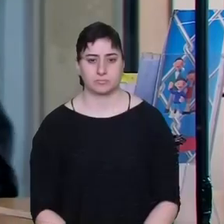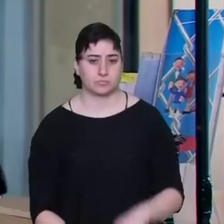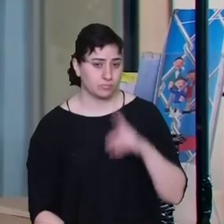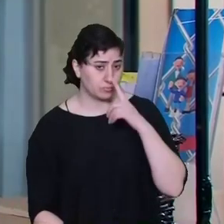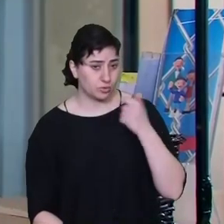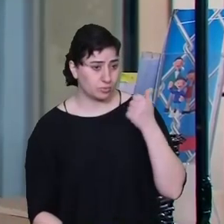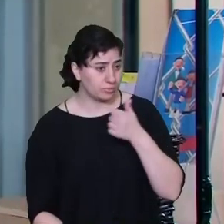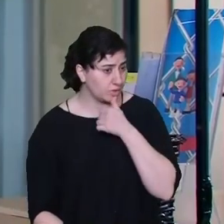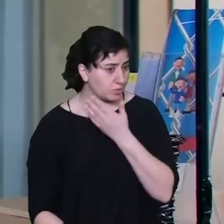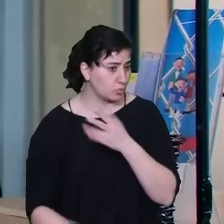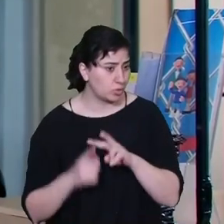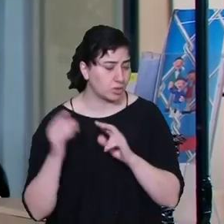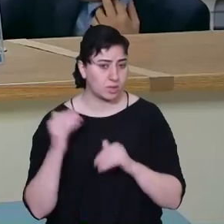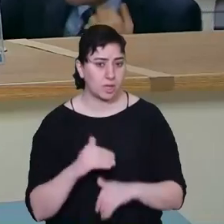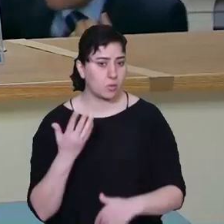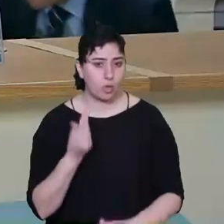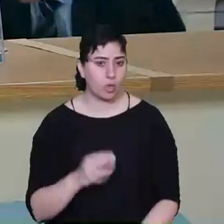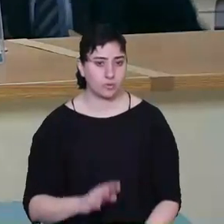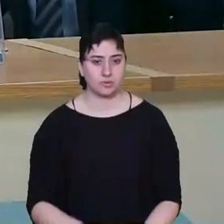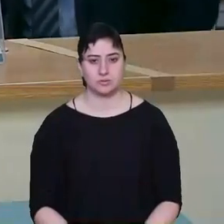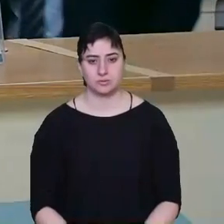Müdür bey, Nurhan bey yok, hala gelmedi.